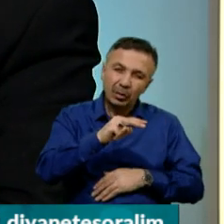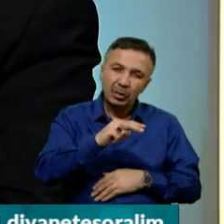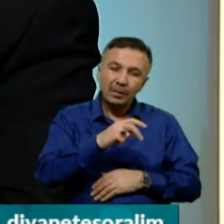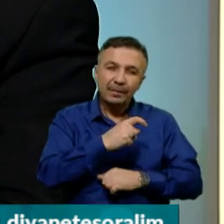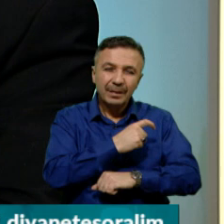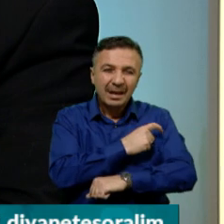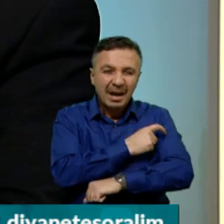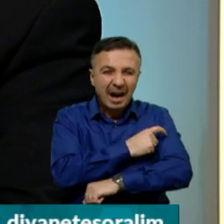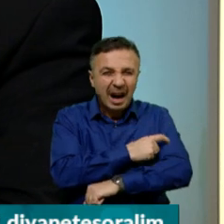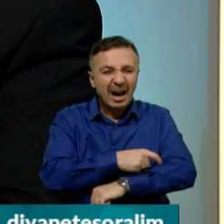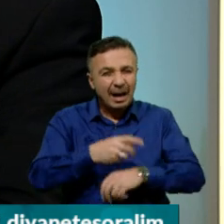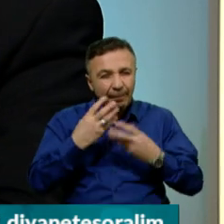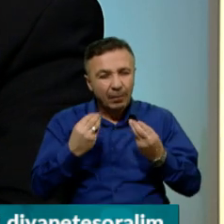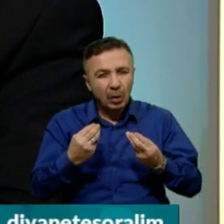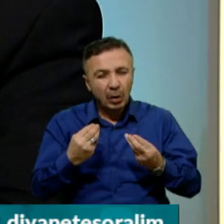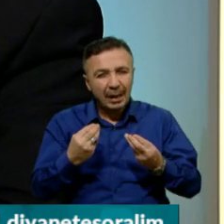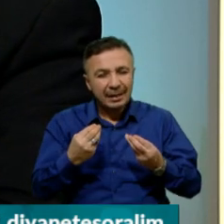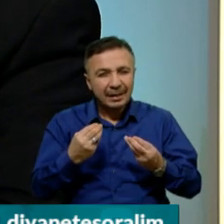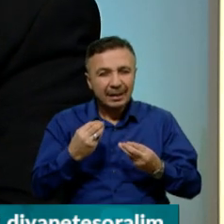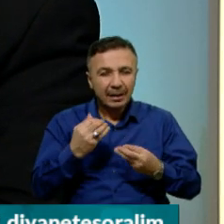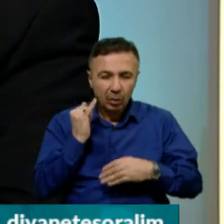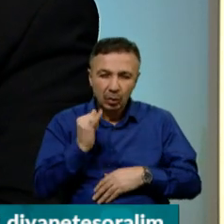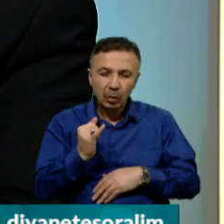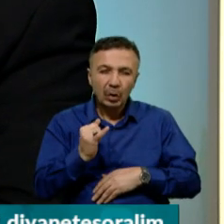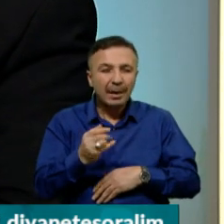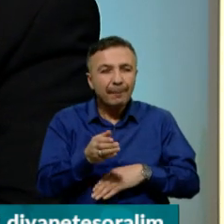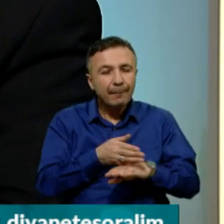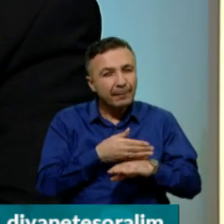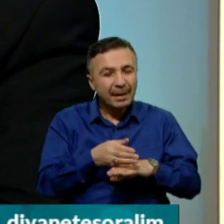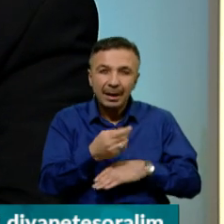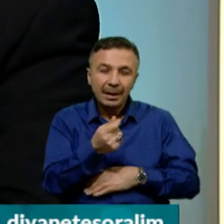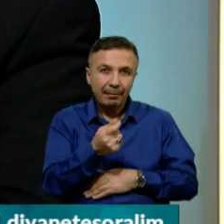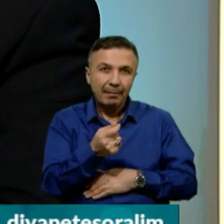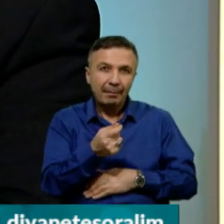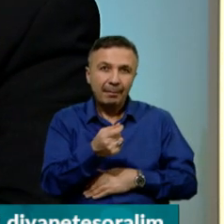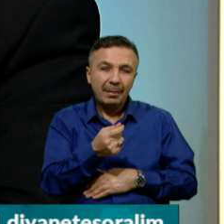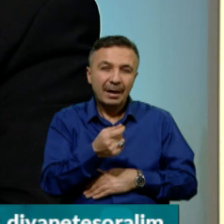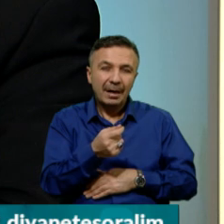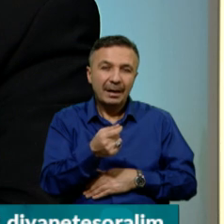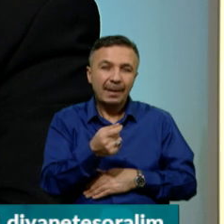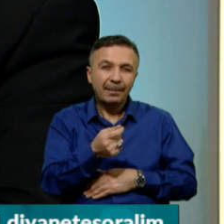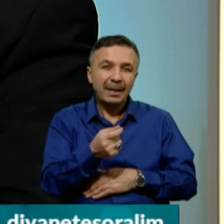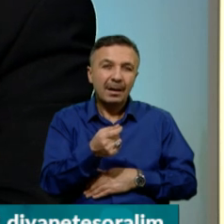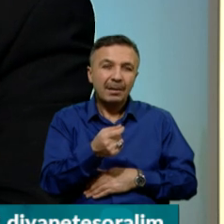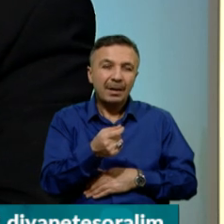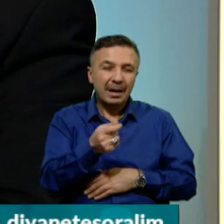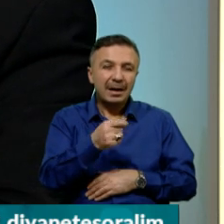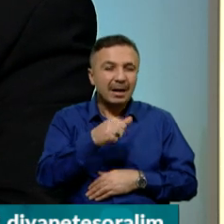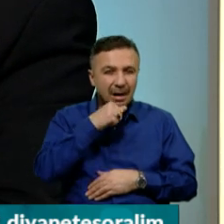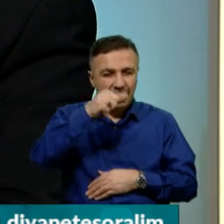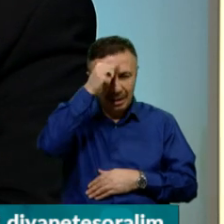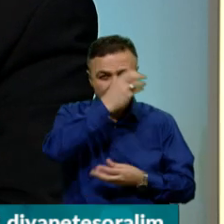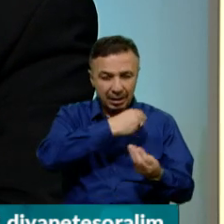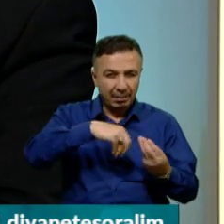tarihi mm kulağa karışmış Bir malı en azından ibadetine karıştırmıştır sevabı